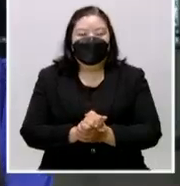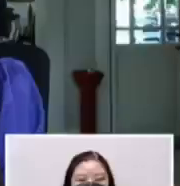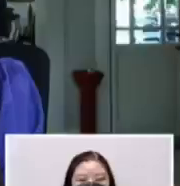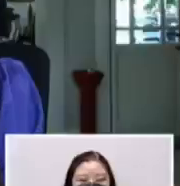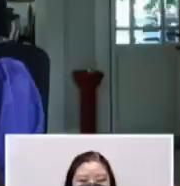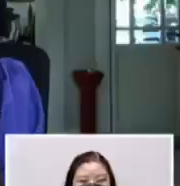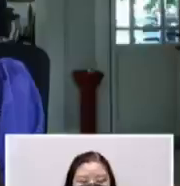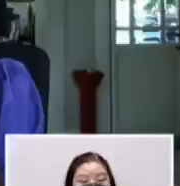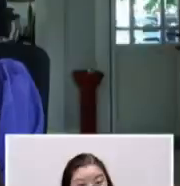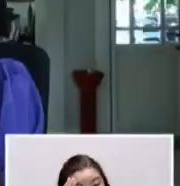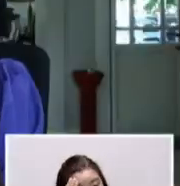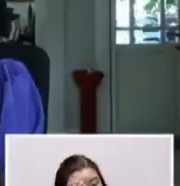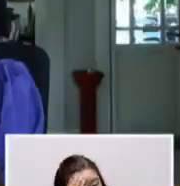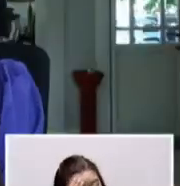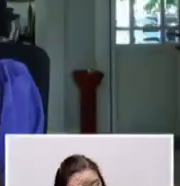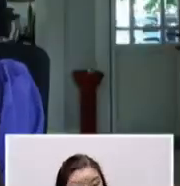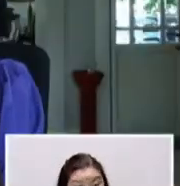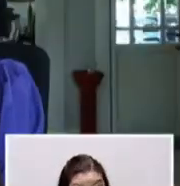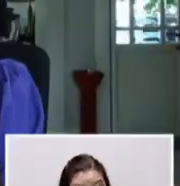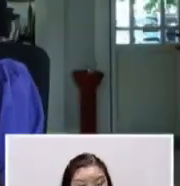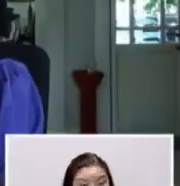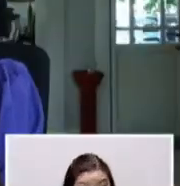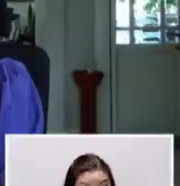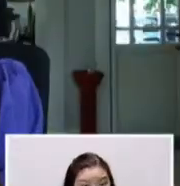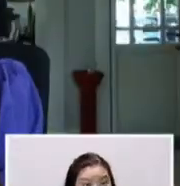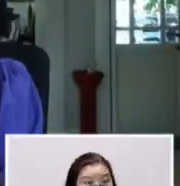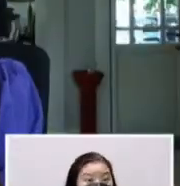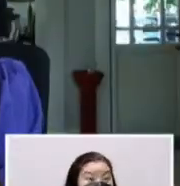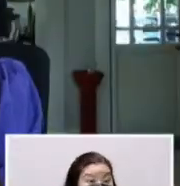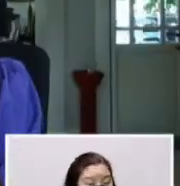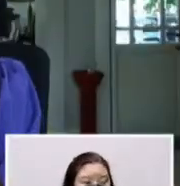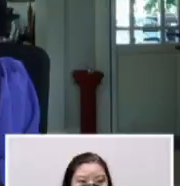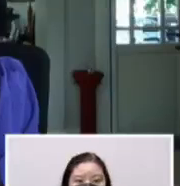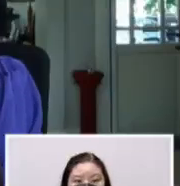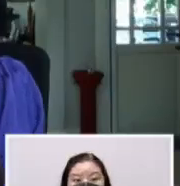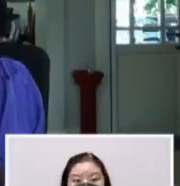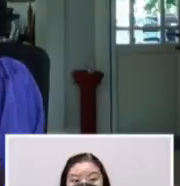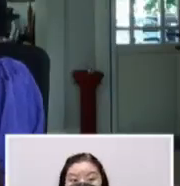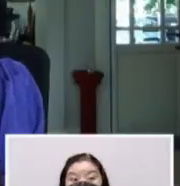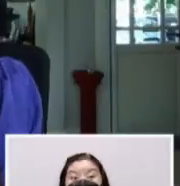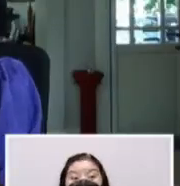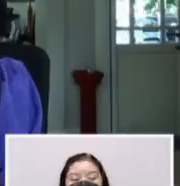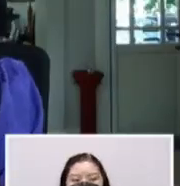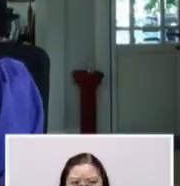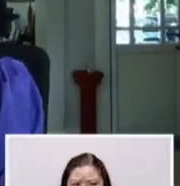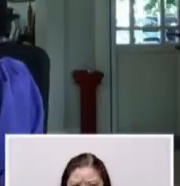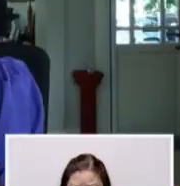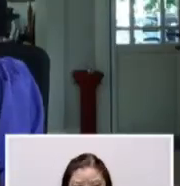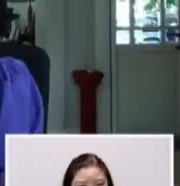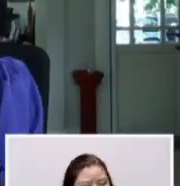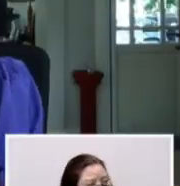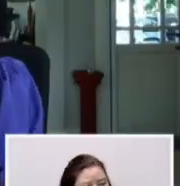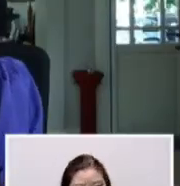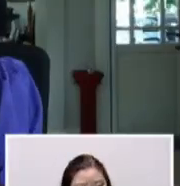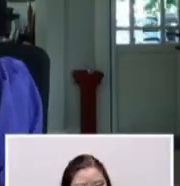สวัสดีค่ะคุณนิวคุณจุ๊คุณผู้ชมคะทั้งวงประชุมนาโต้แล้วก็สุดยอดผู้นำยุโรปต่างก็มีสมาชิกส่วนใหญ่ร่วมกันนะคะชาติตะวันตกเห็นพ้องต้อง